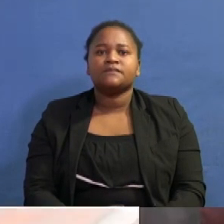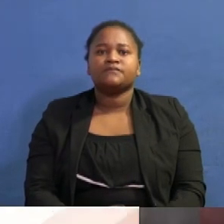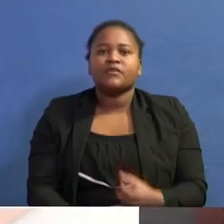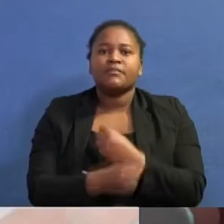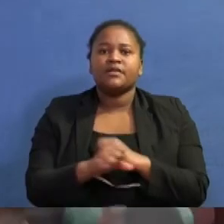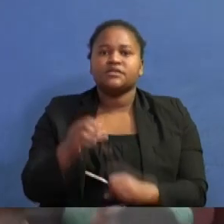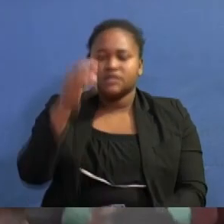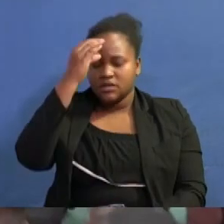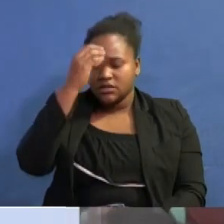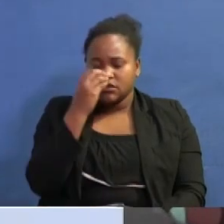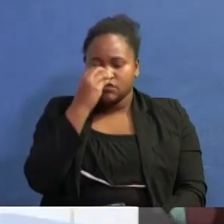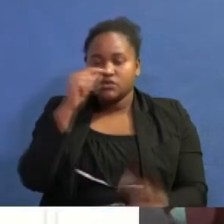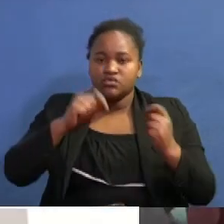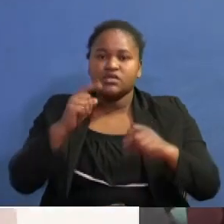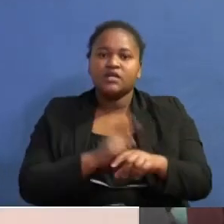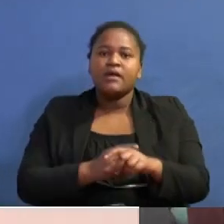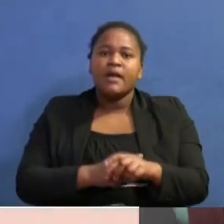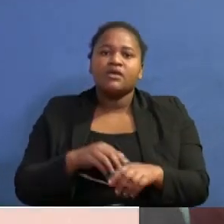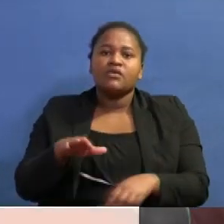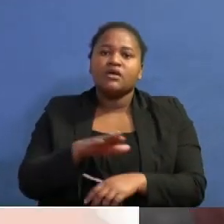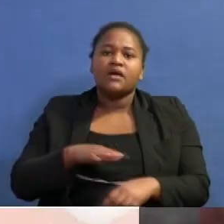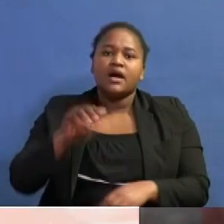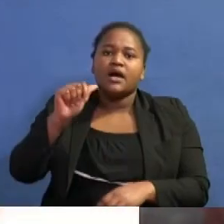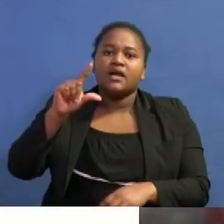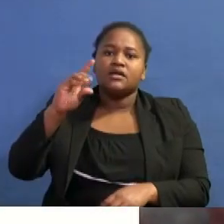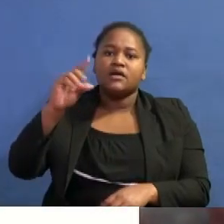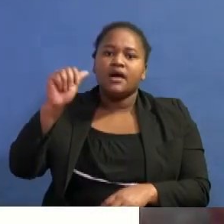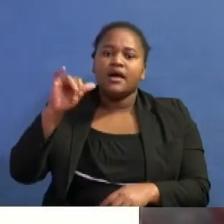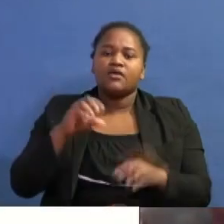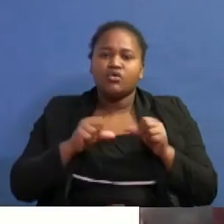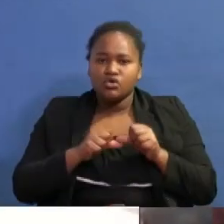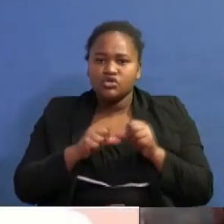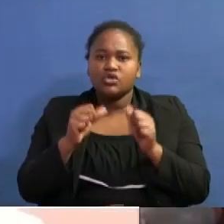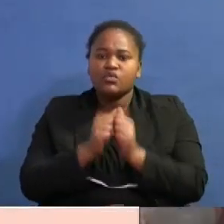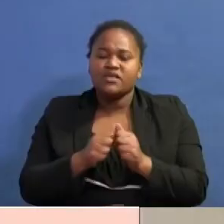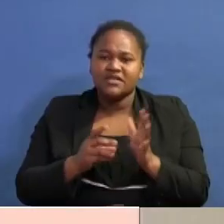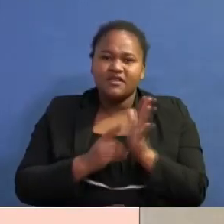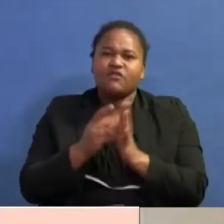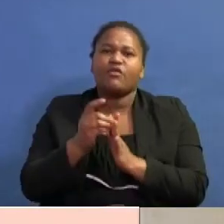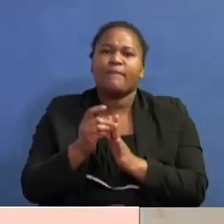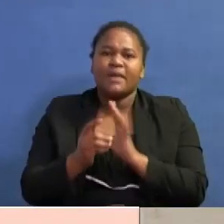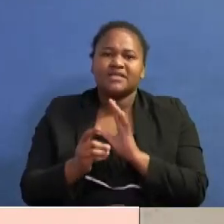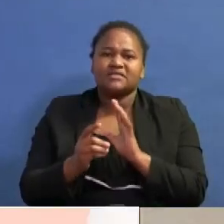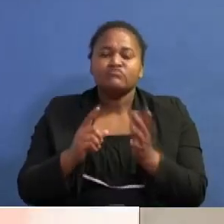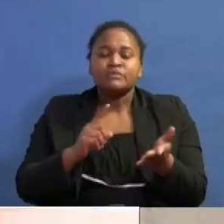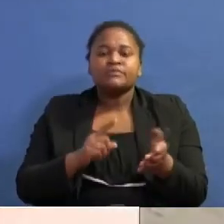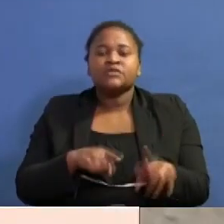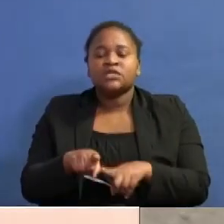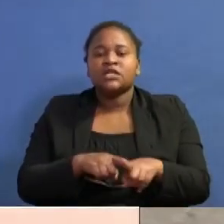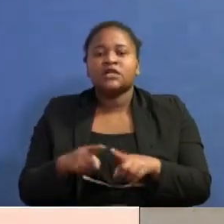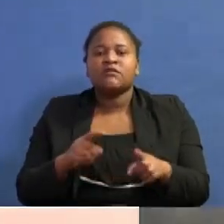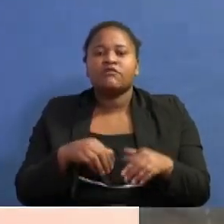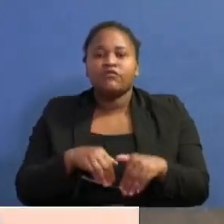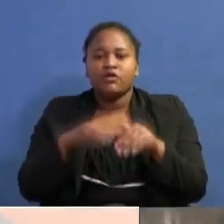Rais William Ruto hii leo akiwa eneo bunge la Aldai, akiendeleza ziara zake za maendeleo akiandamana na viongozi